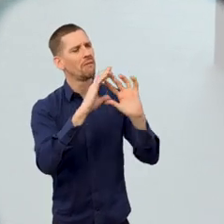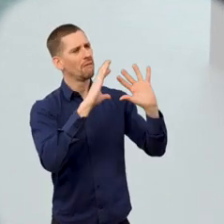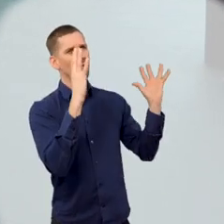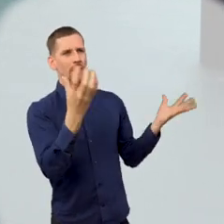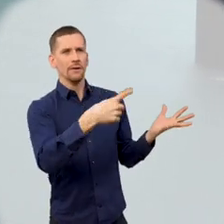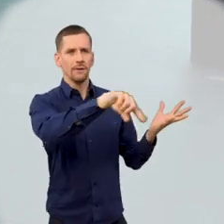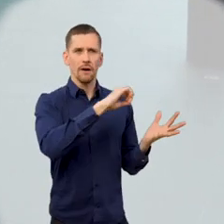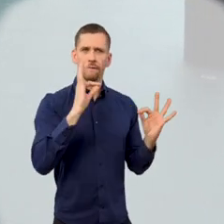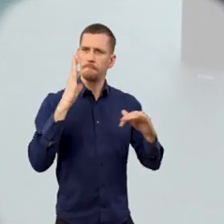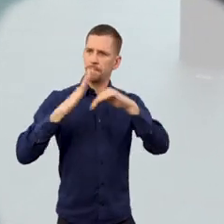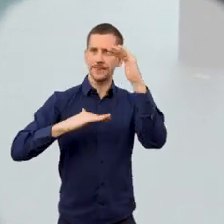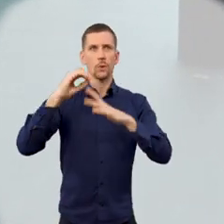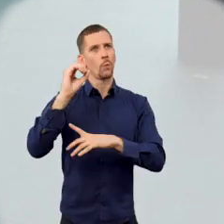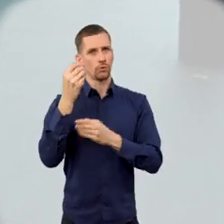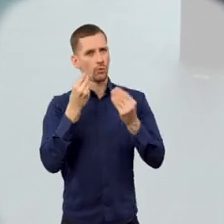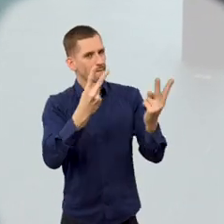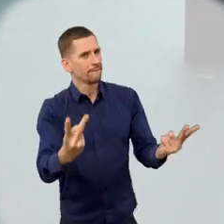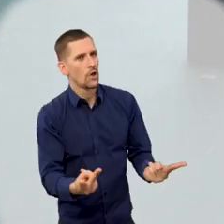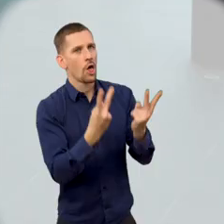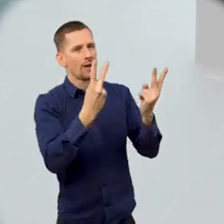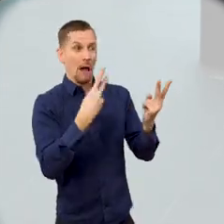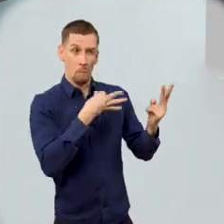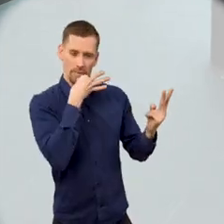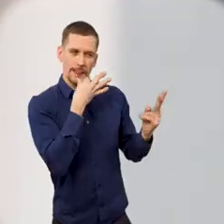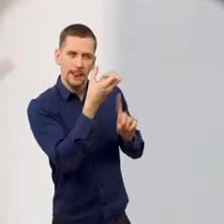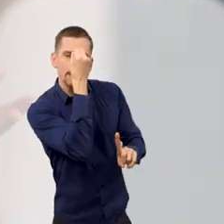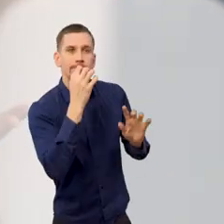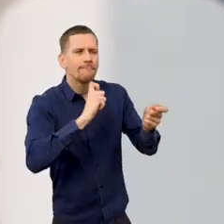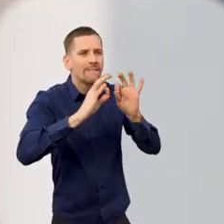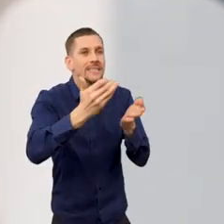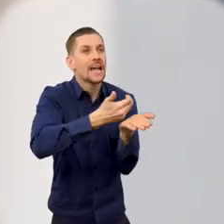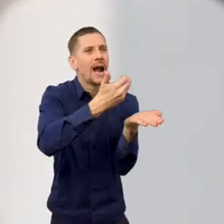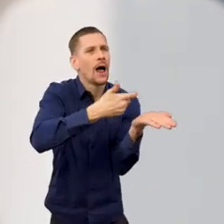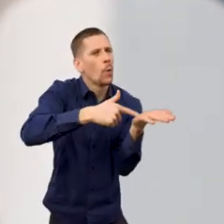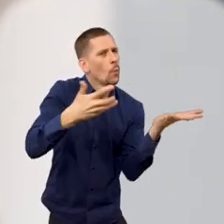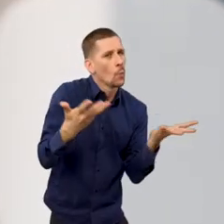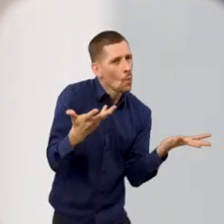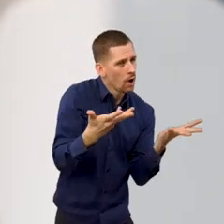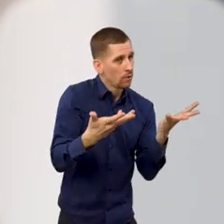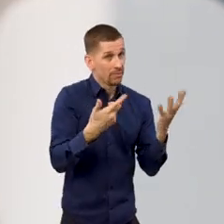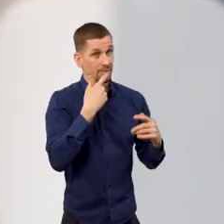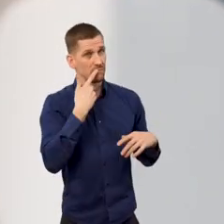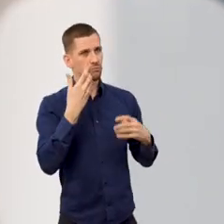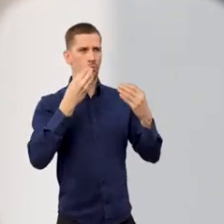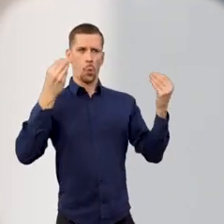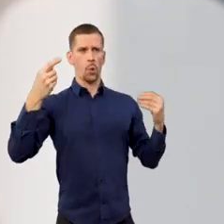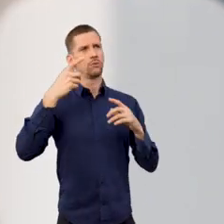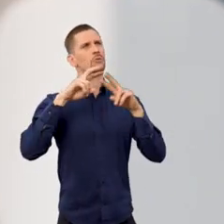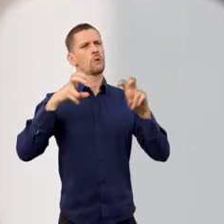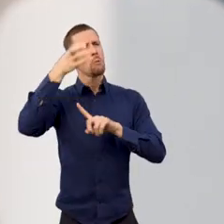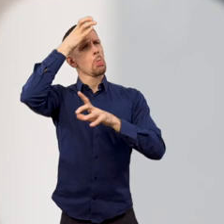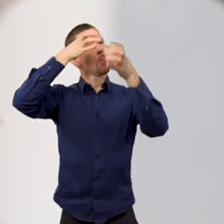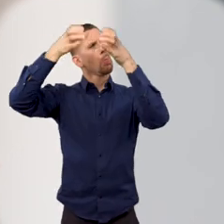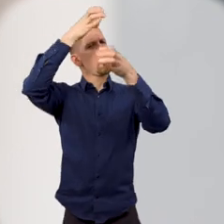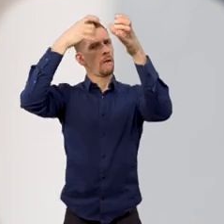que ce sont des métiers qui sont valorisés. Alors, cette fois, on va parler du salaire, mais je ne sais pas si c'est facile à regarder, à observer.